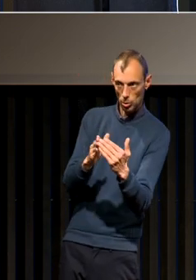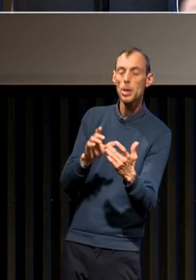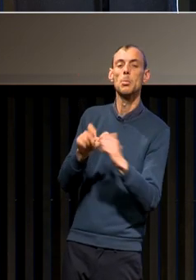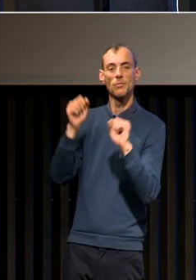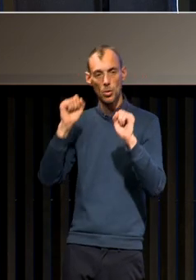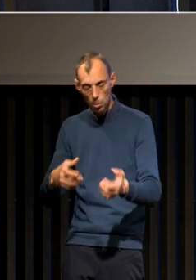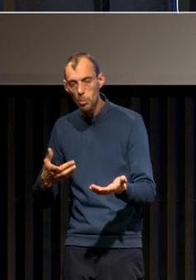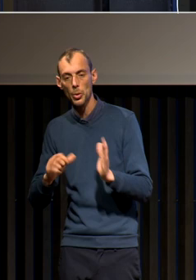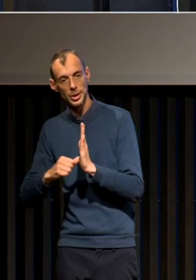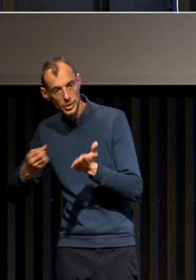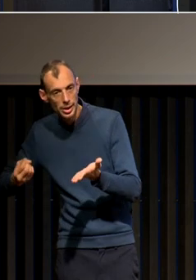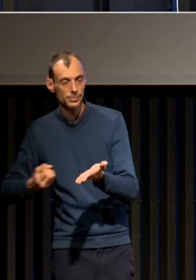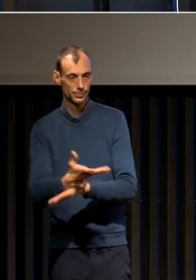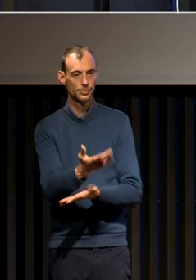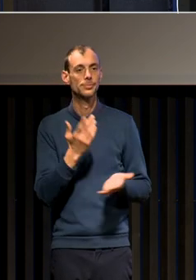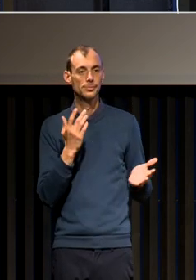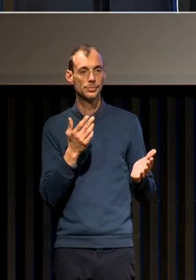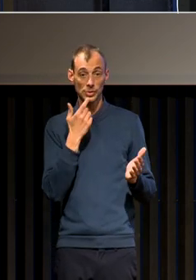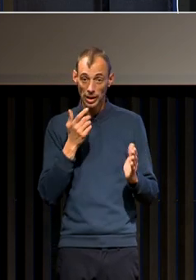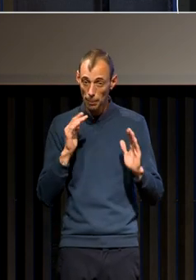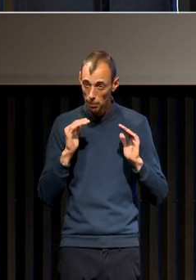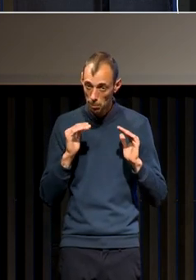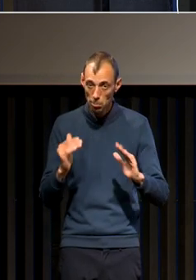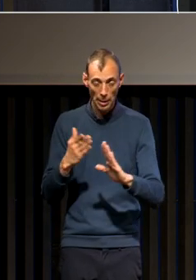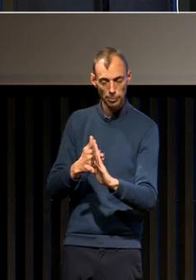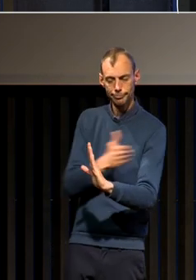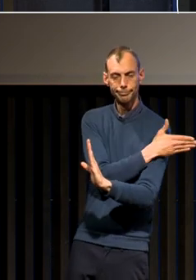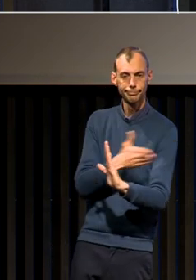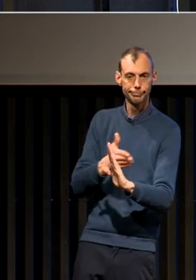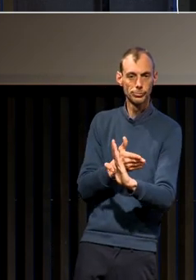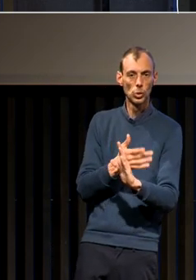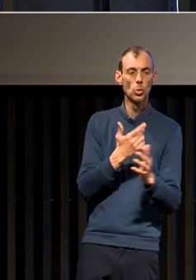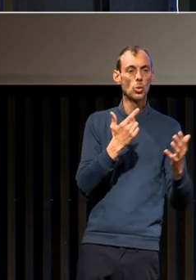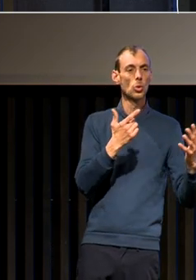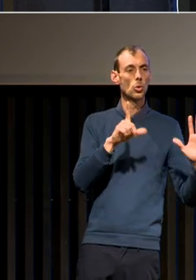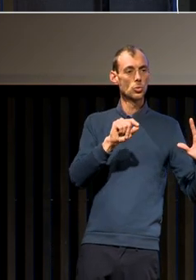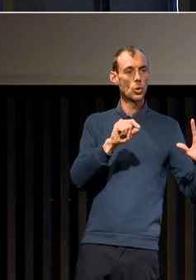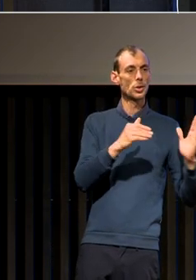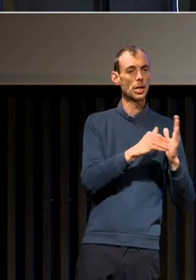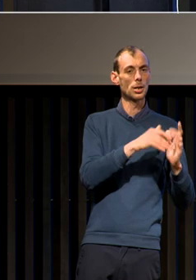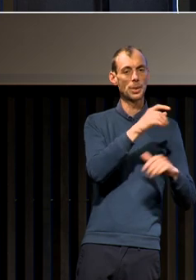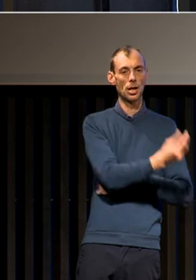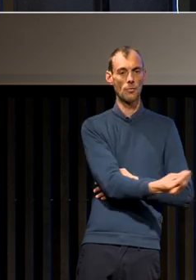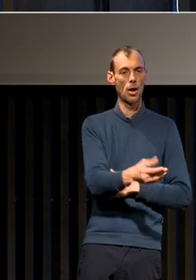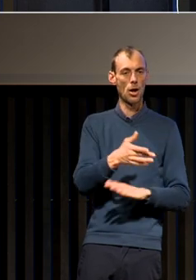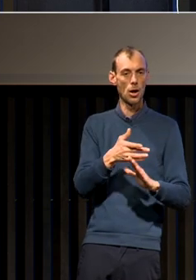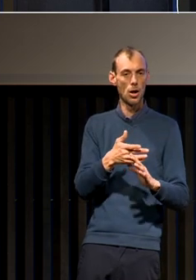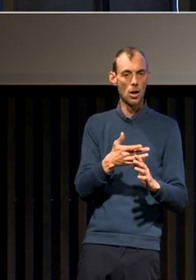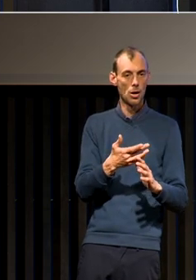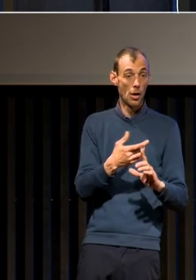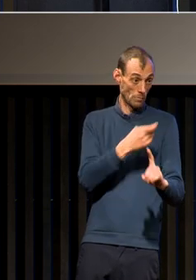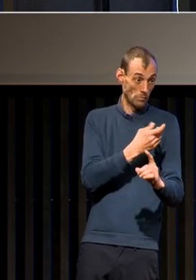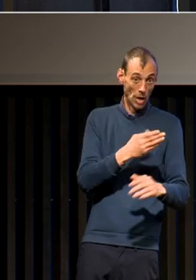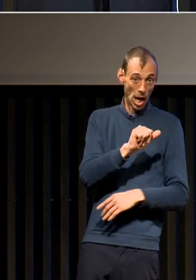les 70 000 enfants qui sont nés par don, depuis que le don est fait en France,